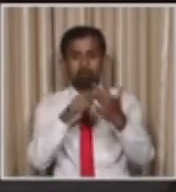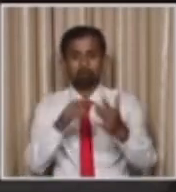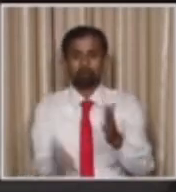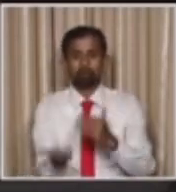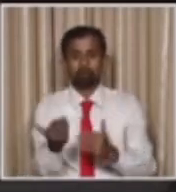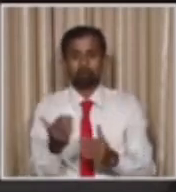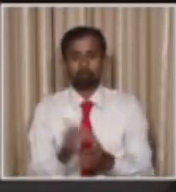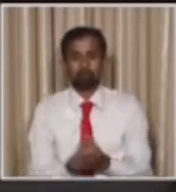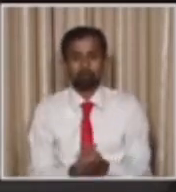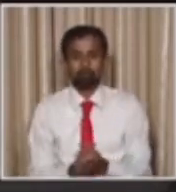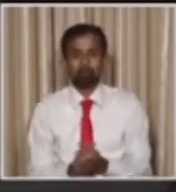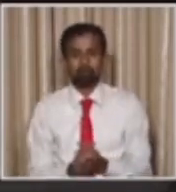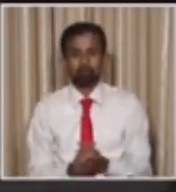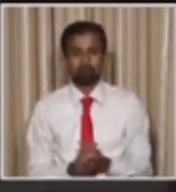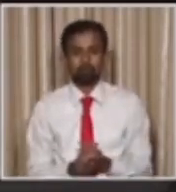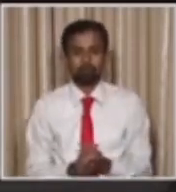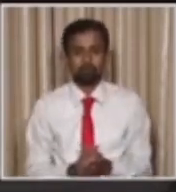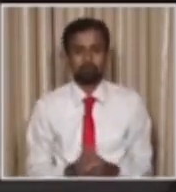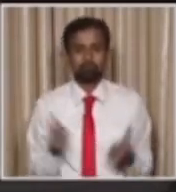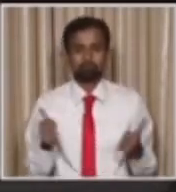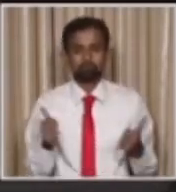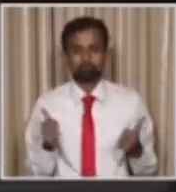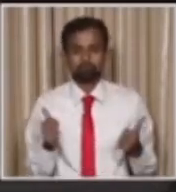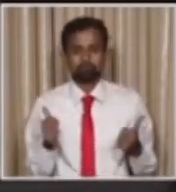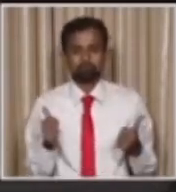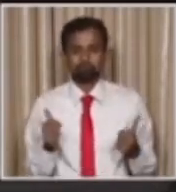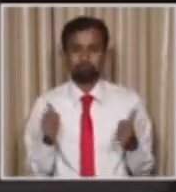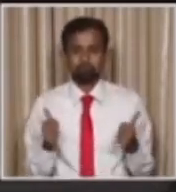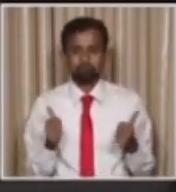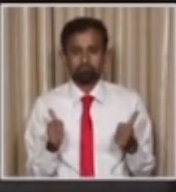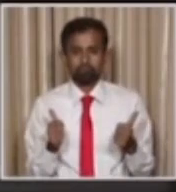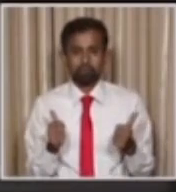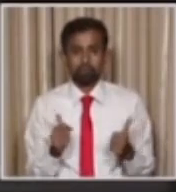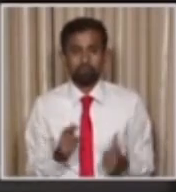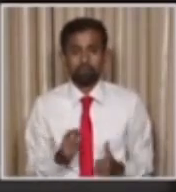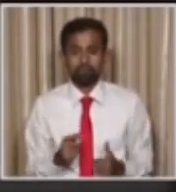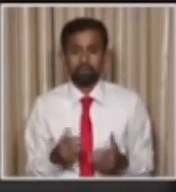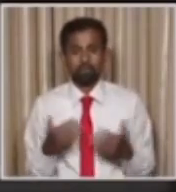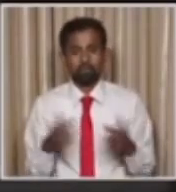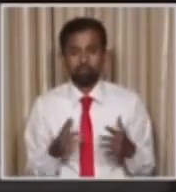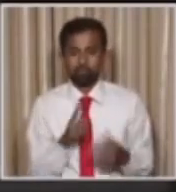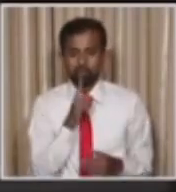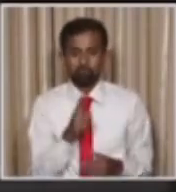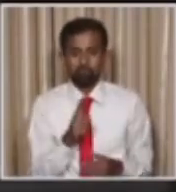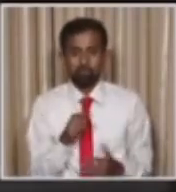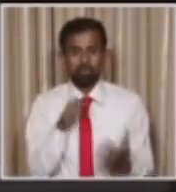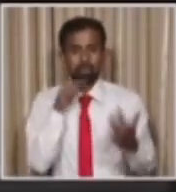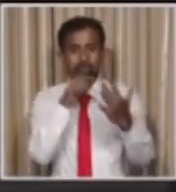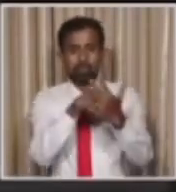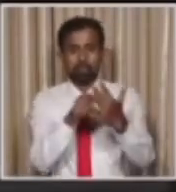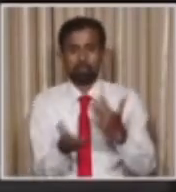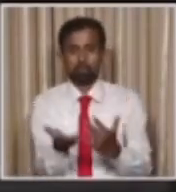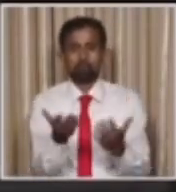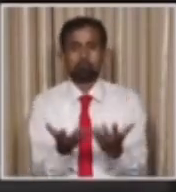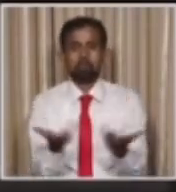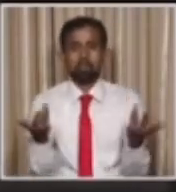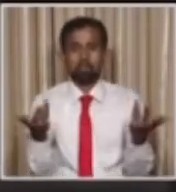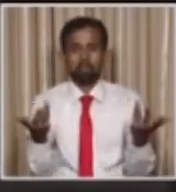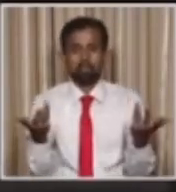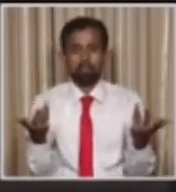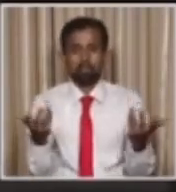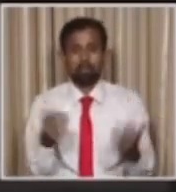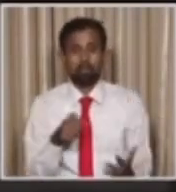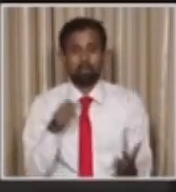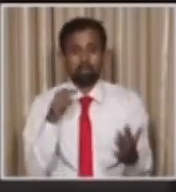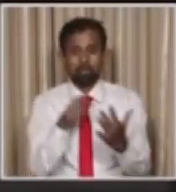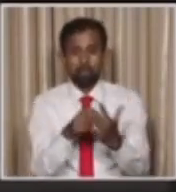කියලා දැන් ඩේගාලා හරි සර් වෙරි වෙල් සර් කියලා ඉතින් ඒවලු යා මේ ටාගට් එකට යන්න බැරුණාලු